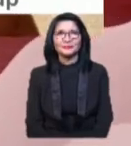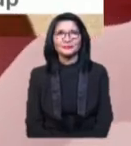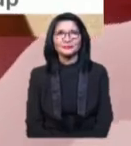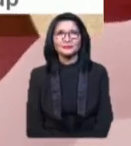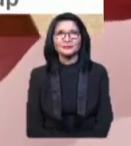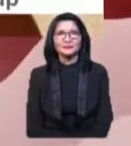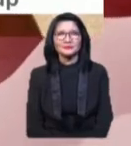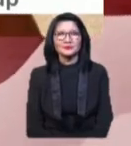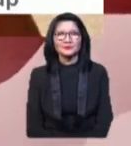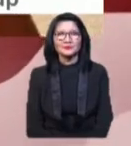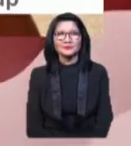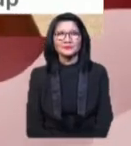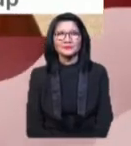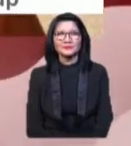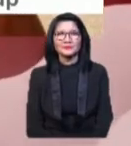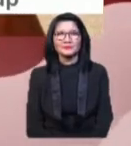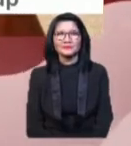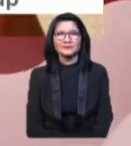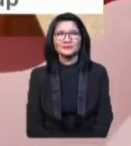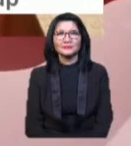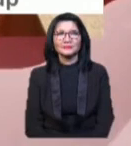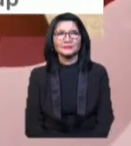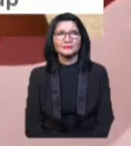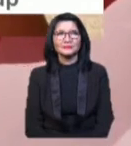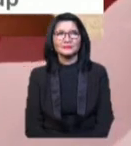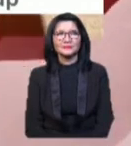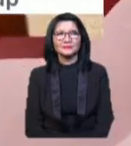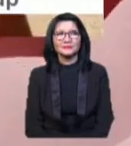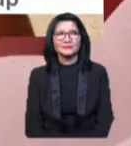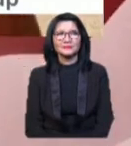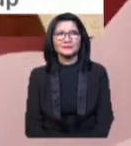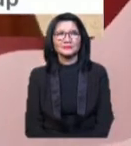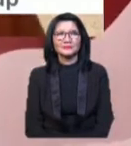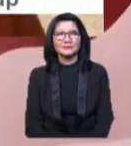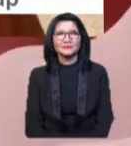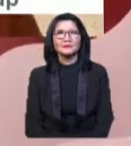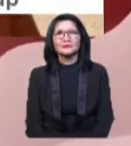Iya, tetangga Tuku ya. Hashtag tetangga Tuku.